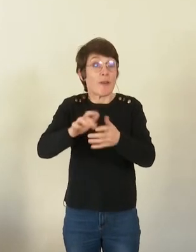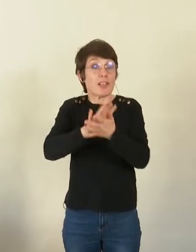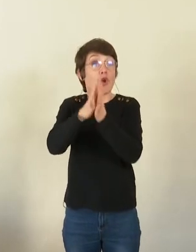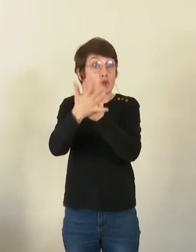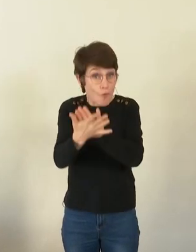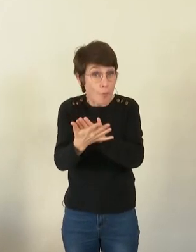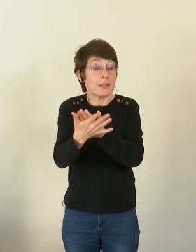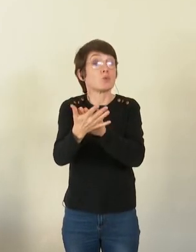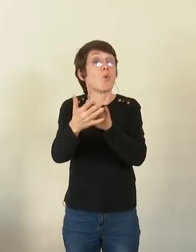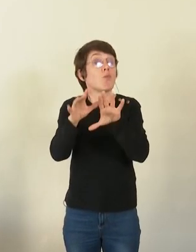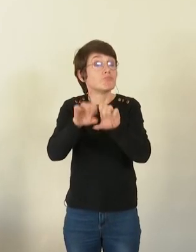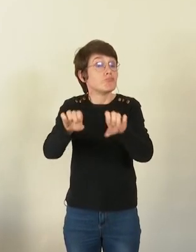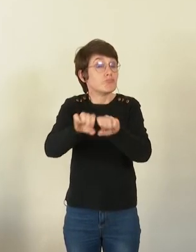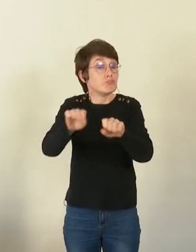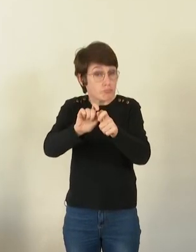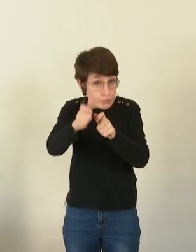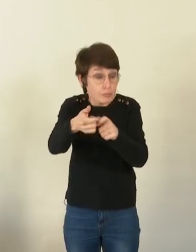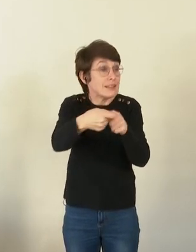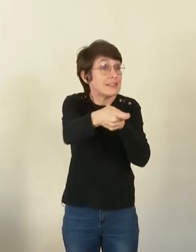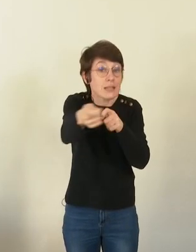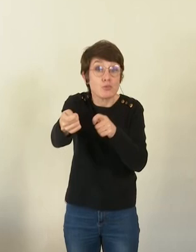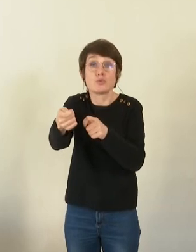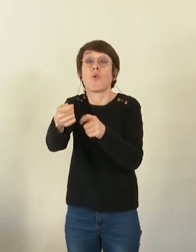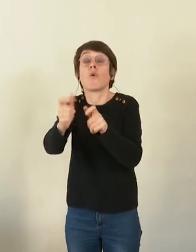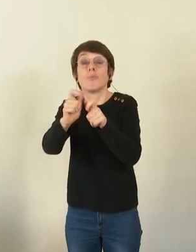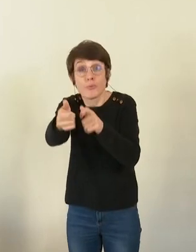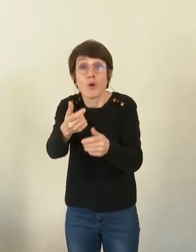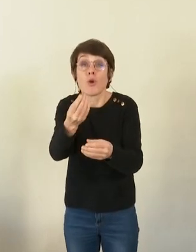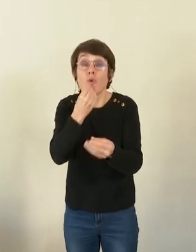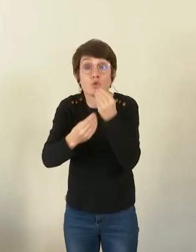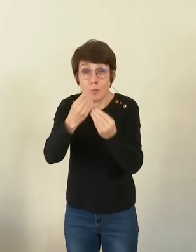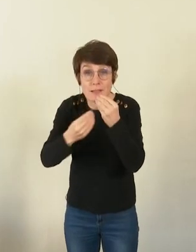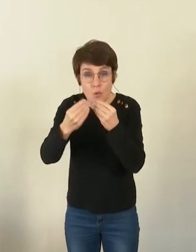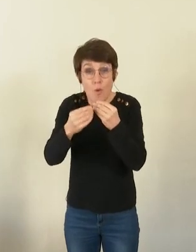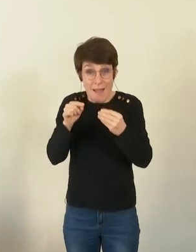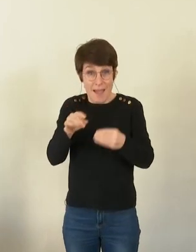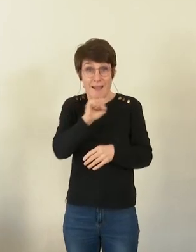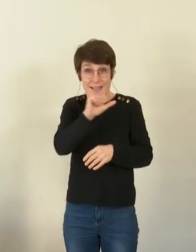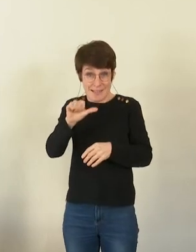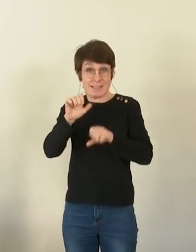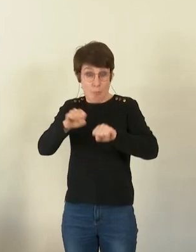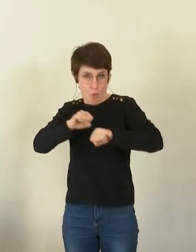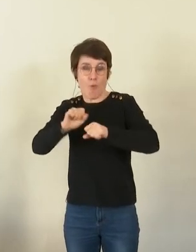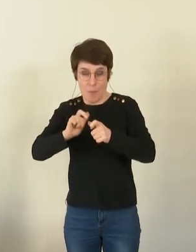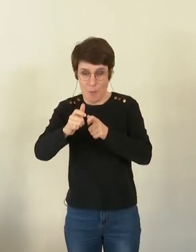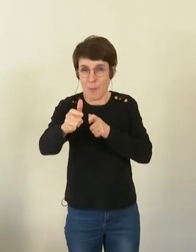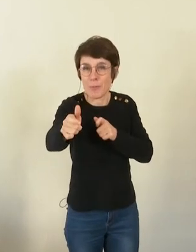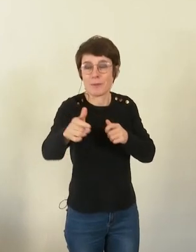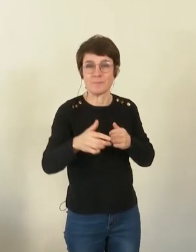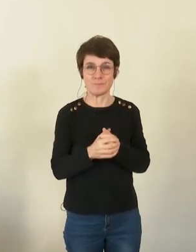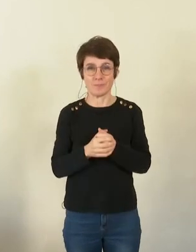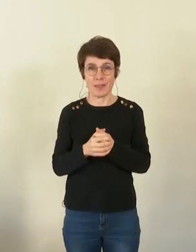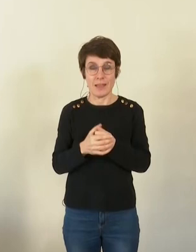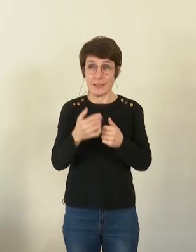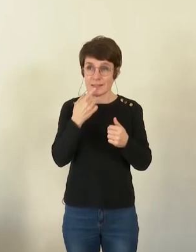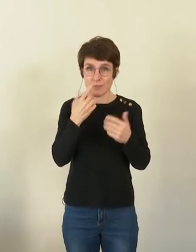transformation production transformation distribution et consommation que cette 7è branche de la sécurité sociale pourrait agir et le moment semble ne jamais avoir été